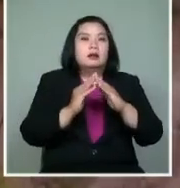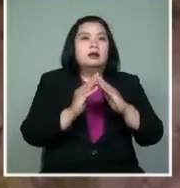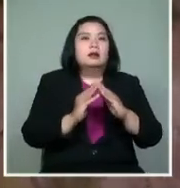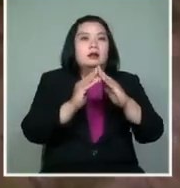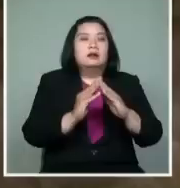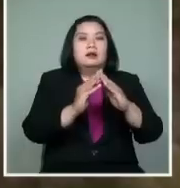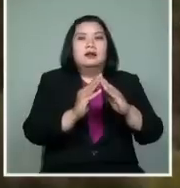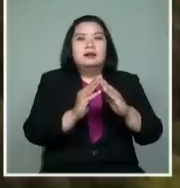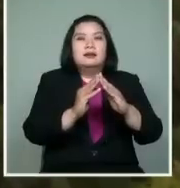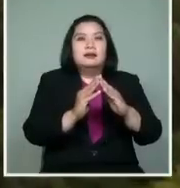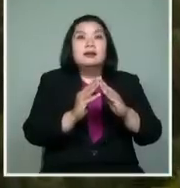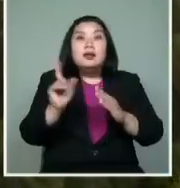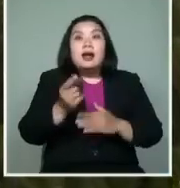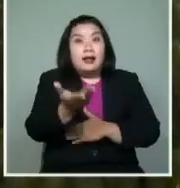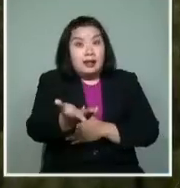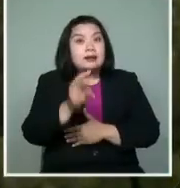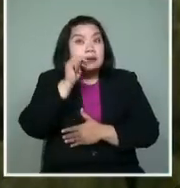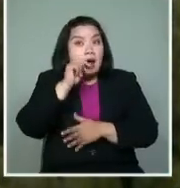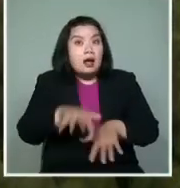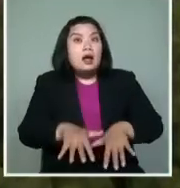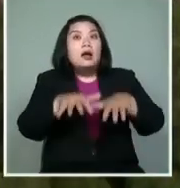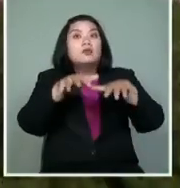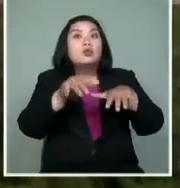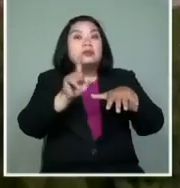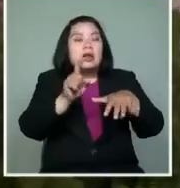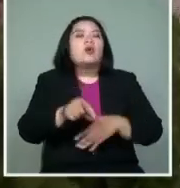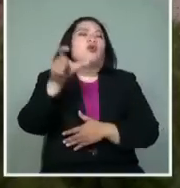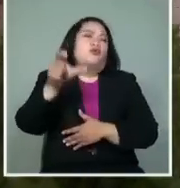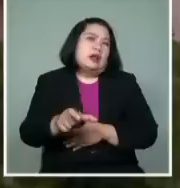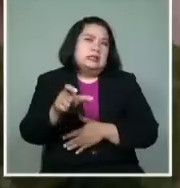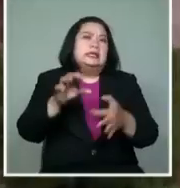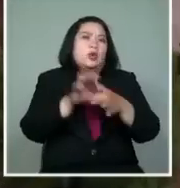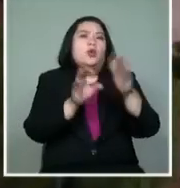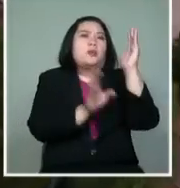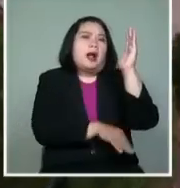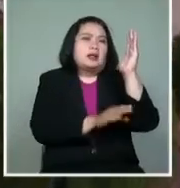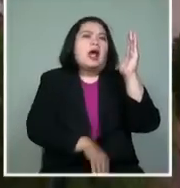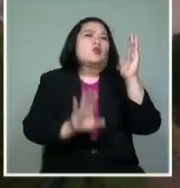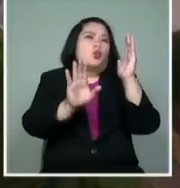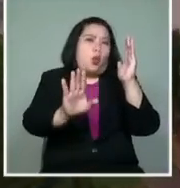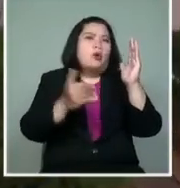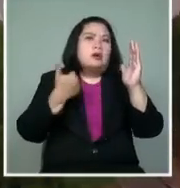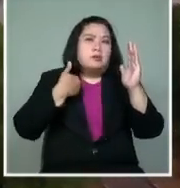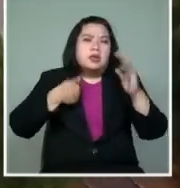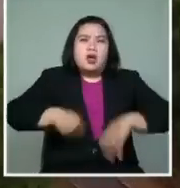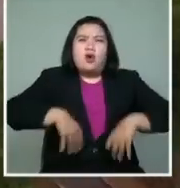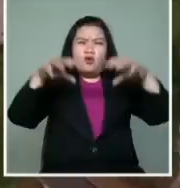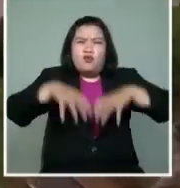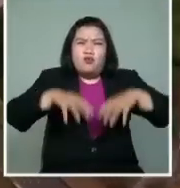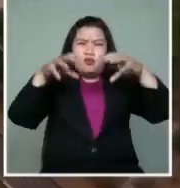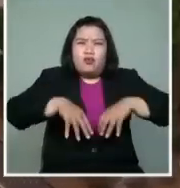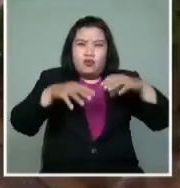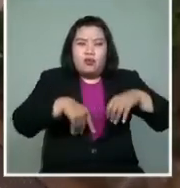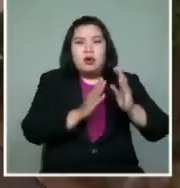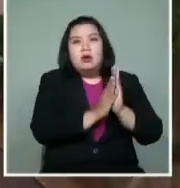เพราะว่ามีน้ำท่วมในพื้นที่ทางตอนใต้ของประเทศฝรั่งเศสนะคะหลังจากที่เกิดพายุฝนกระหน่ำเมื่อช่วงสุดสัปดาห์ที่ผ่านม